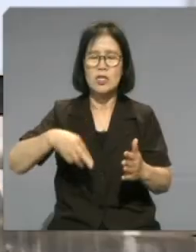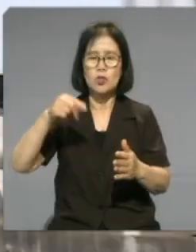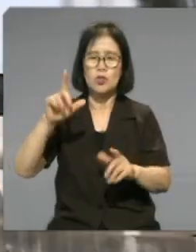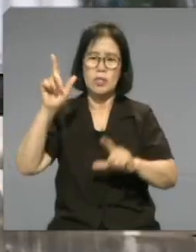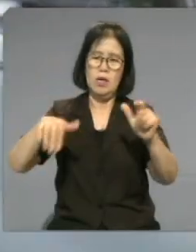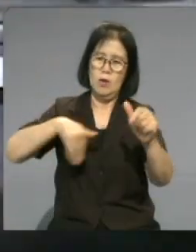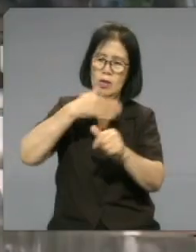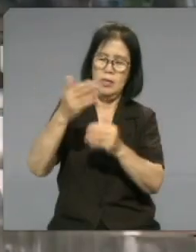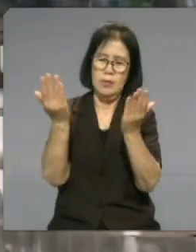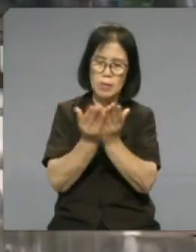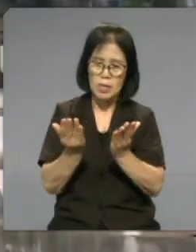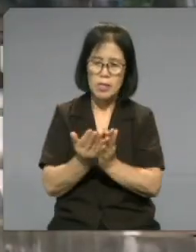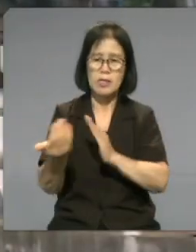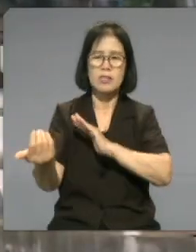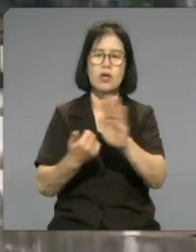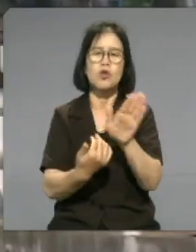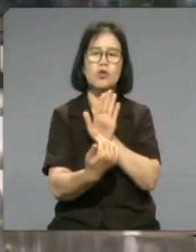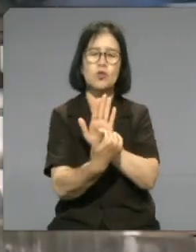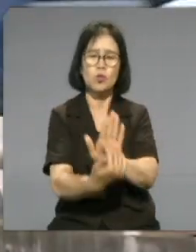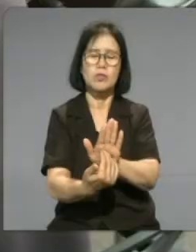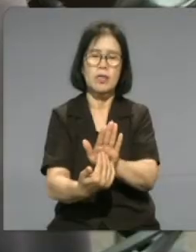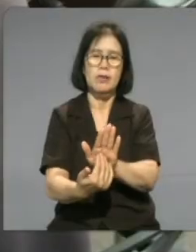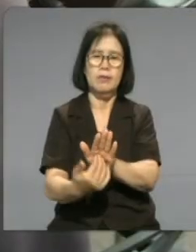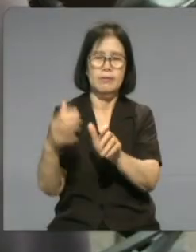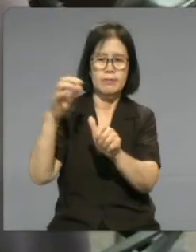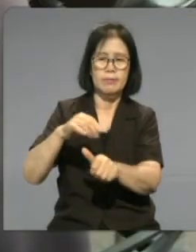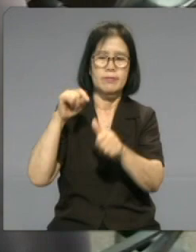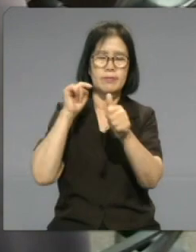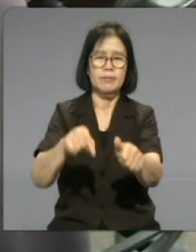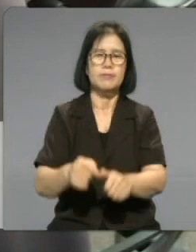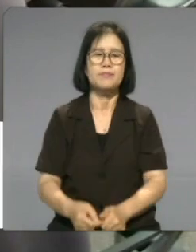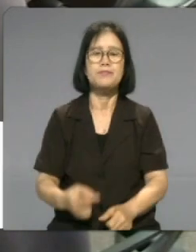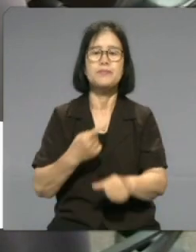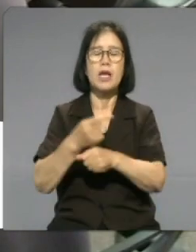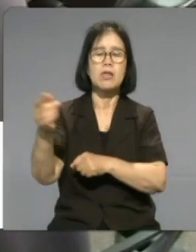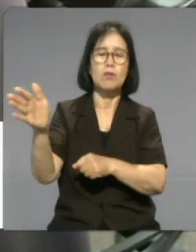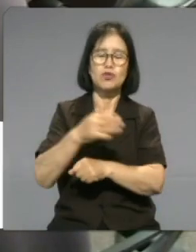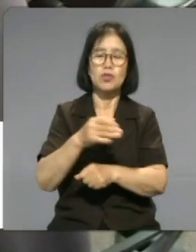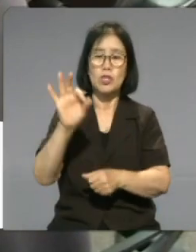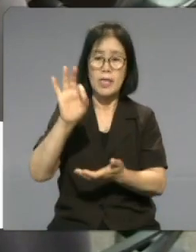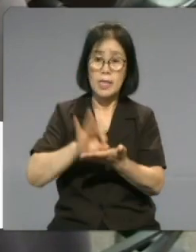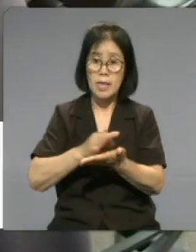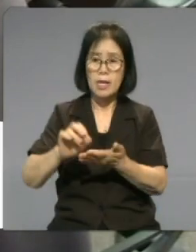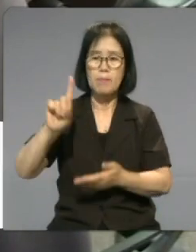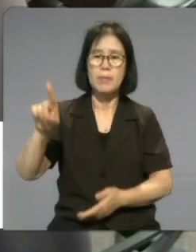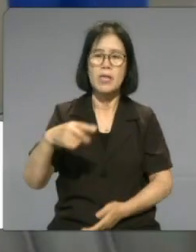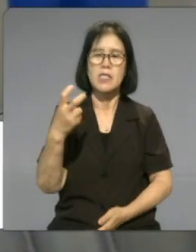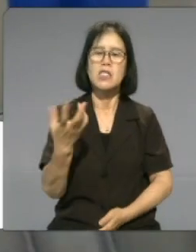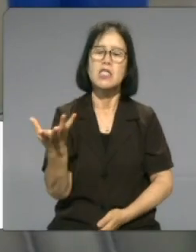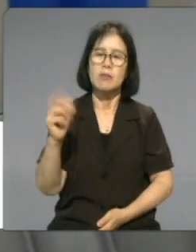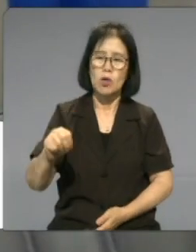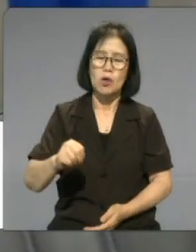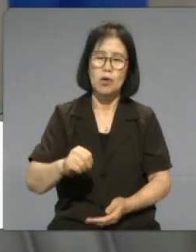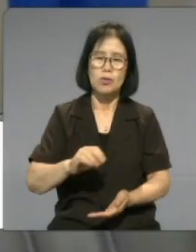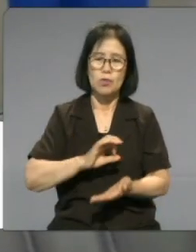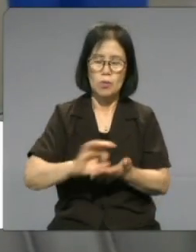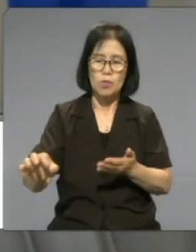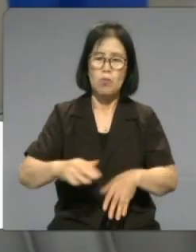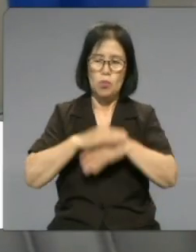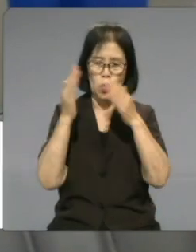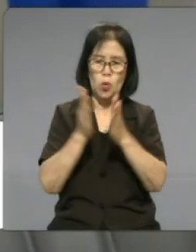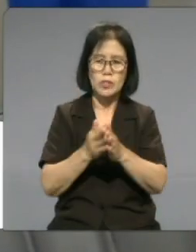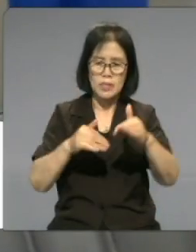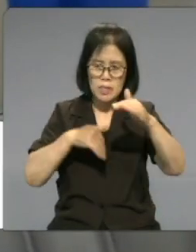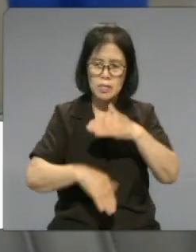맞게 사전 통제를 하도록 지침을 내린 것. 내년부터는 예산 120억 원을 확보해 모든 지하차도에 진입